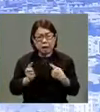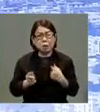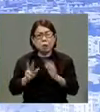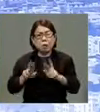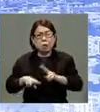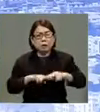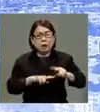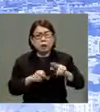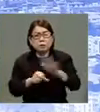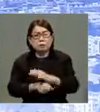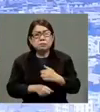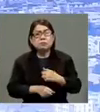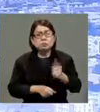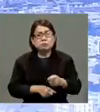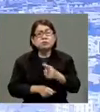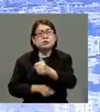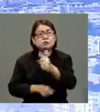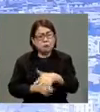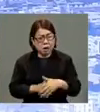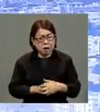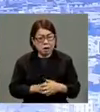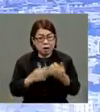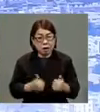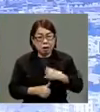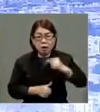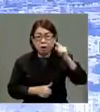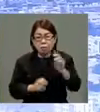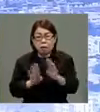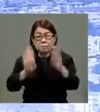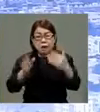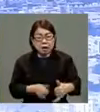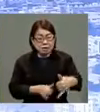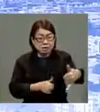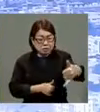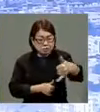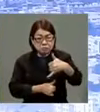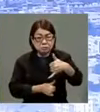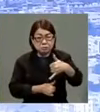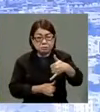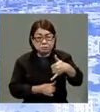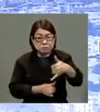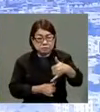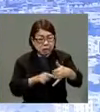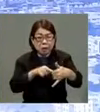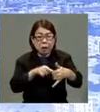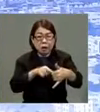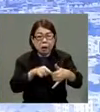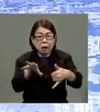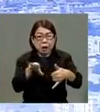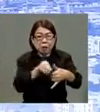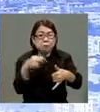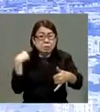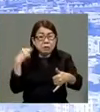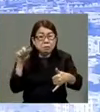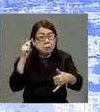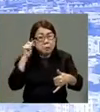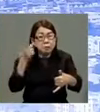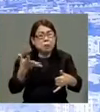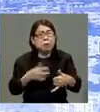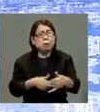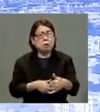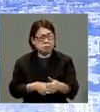ม่รู้ว่าลูกค้าของเราเป็นส่วนหนึ่งของการนำเชื้อมาหาเราด้วยหรือเปล่าเพราะฉะนั้นดีหมดทุกส่วนหมดทุกฝ่ายแล้วก็ดีต่อ